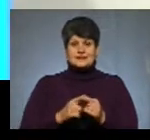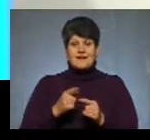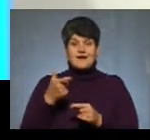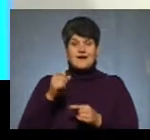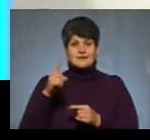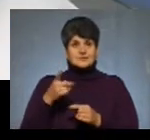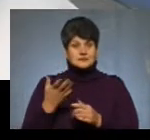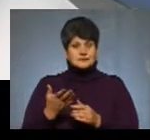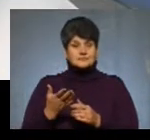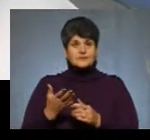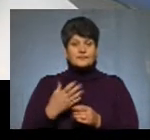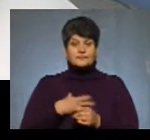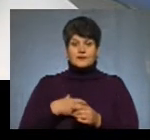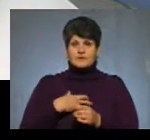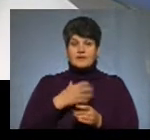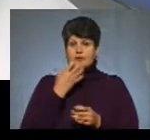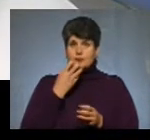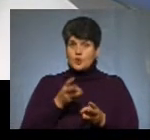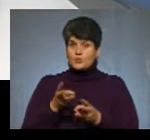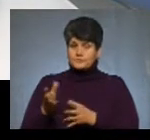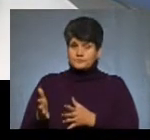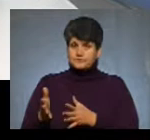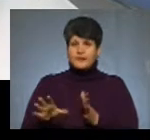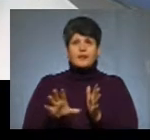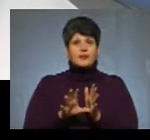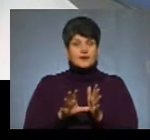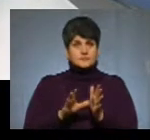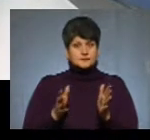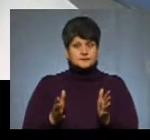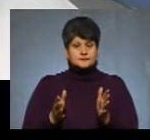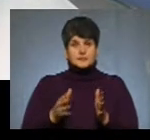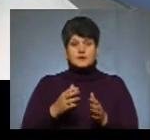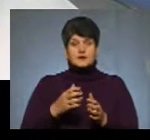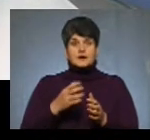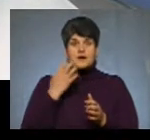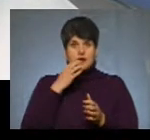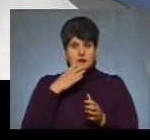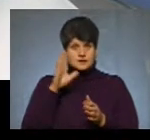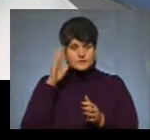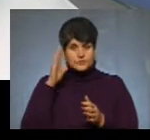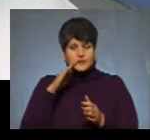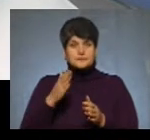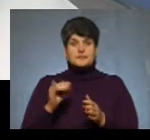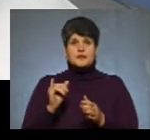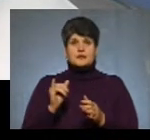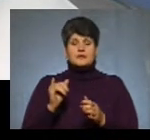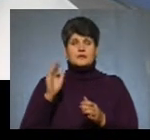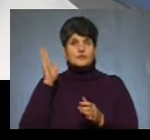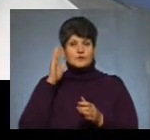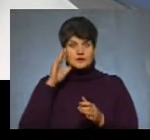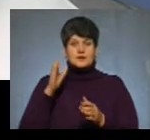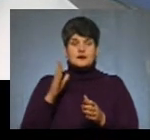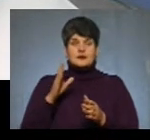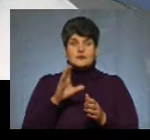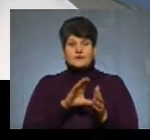газ, теплопостачання, електроенергія, гаряче водопостачання, водопостачання,